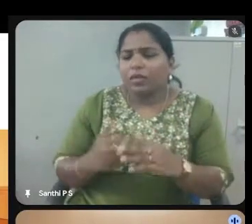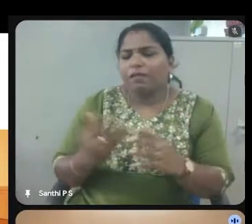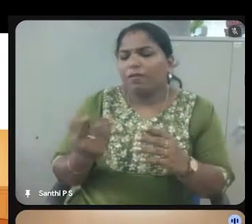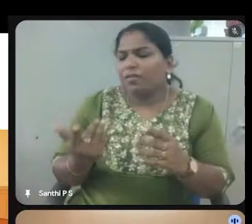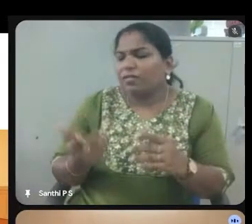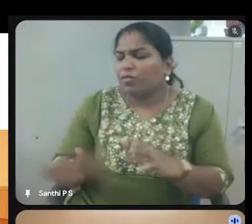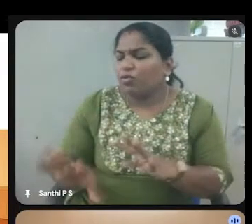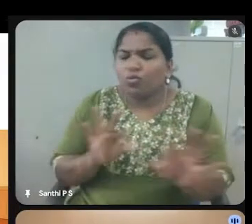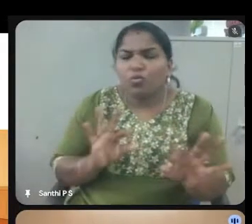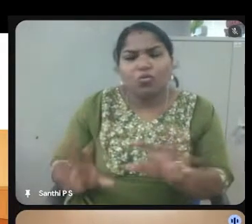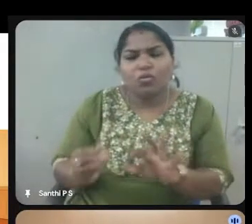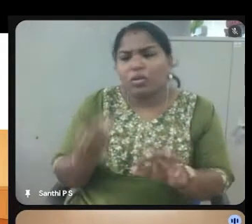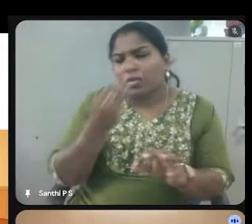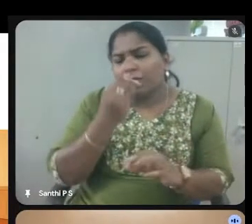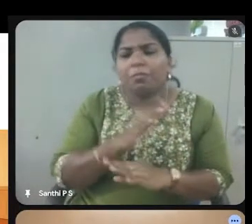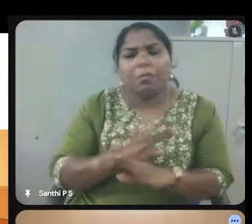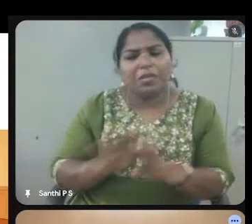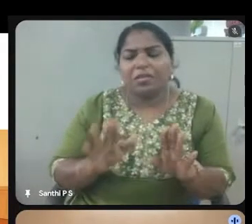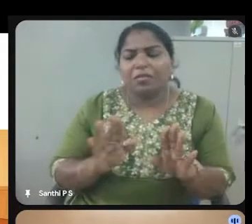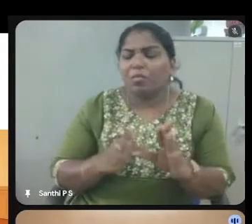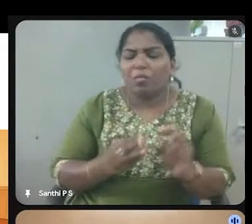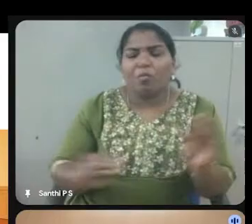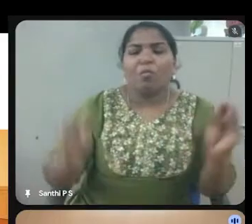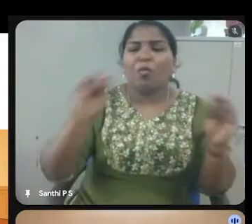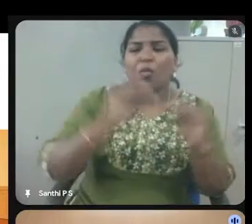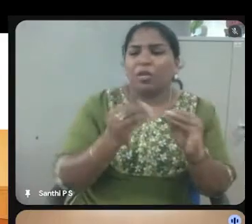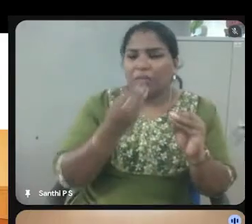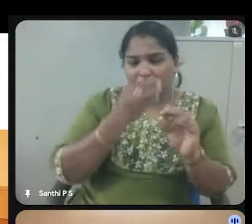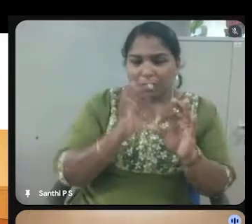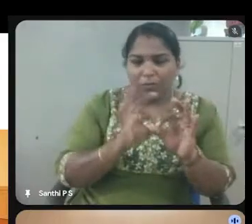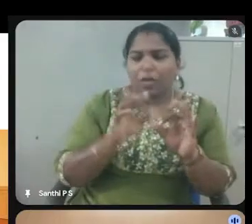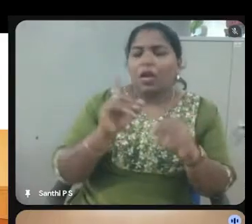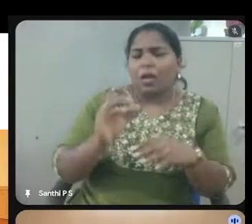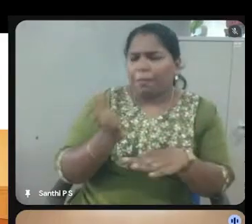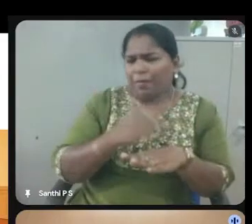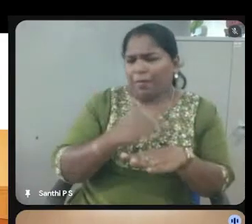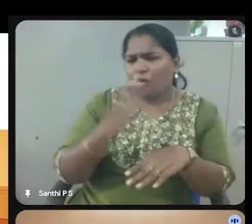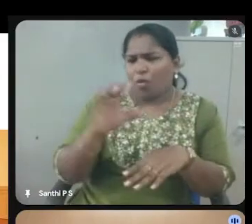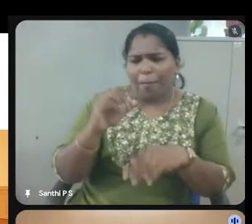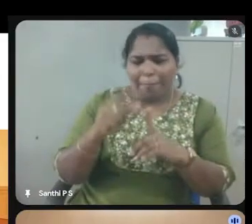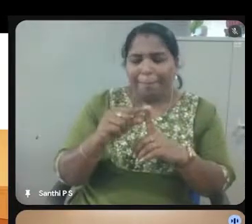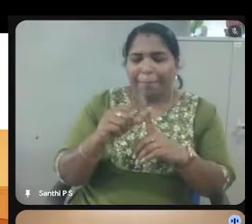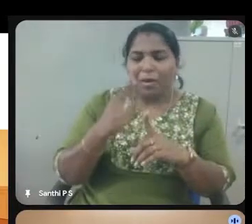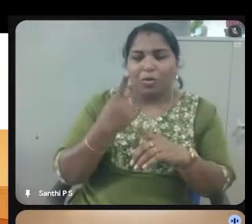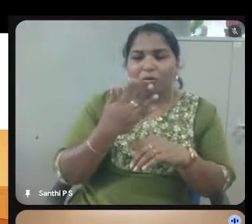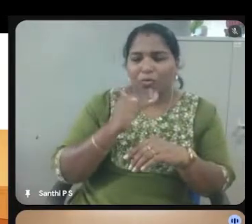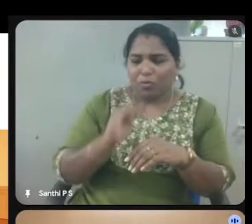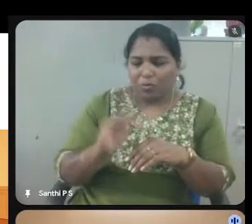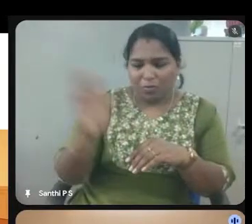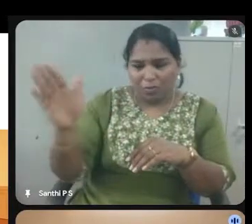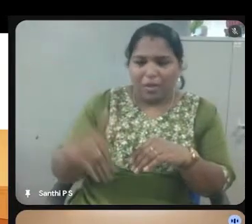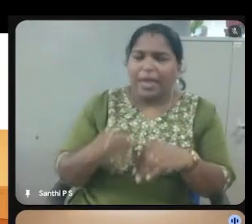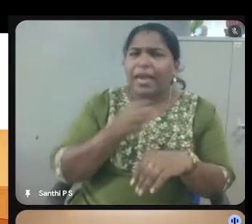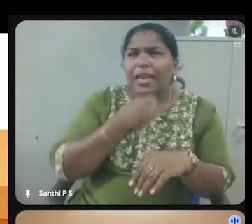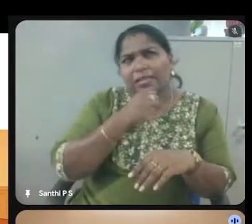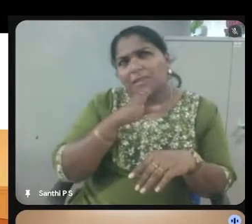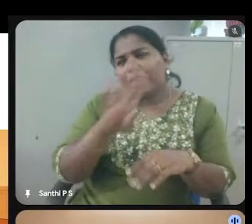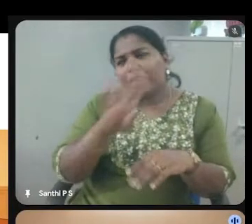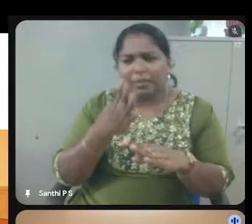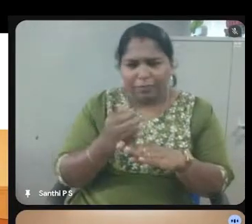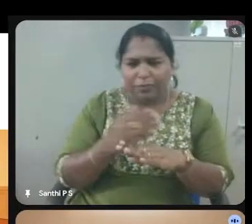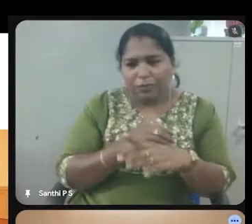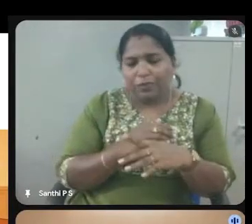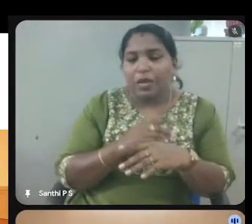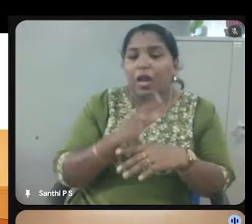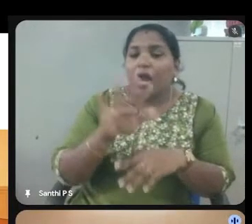സാധനങ്ങൾ മാത്രം കഴിക്കുക, അങ്ങനെയും വരാറുണ്ട്. ഇപ്പം ഈ കുറച്ച് നാൾ മുന്നേ എൻ്റെ ഒപ്പിൽ വന്നൊരു കുട്ടി, ഏകദേശം എനിക്ക് 4 വയസ്സാവാറേ കുട്ടിയാണ്. ആ കുട്ടി 5